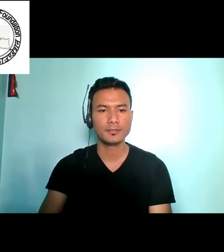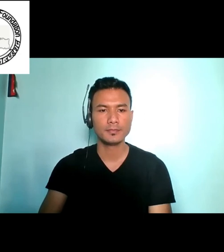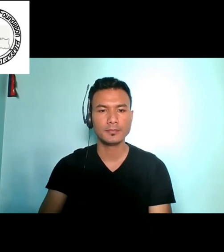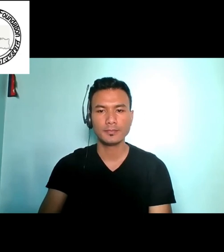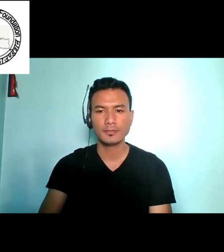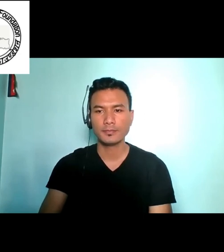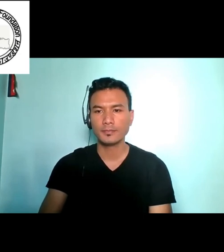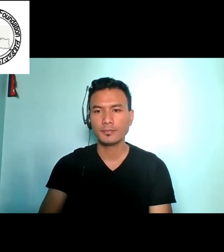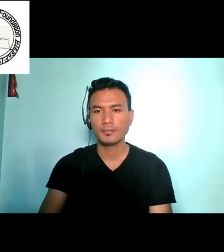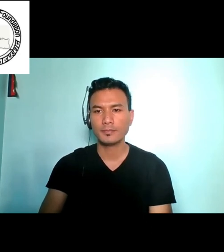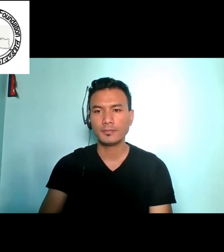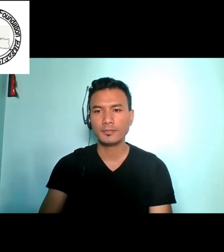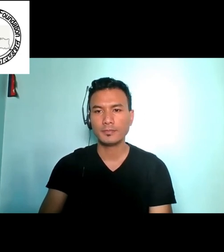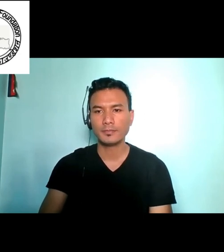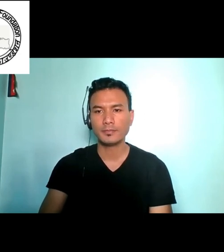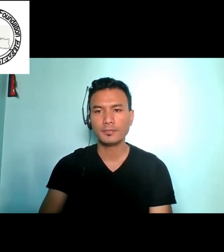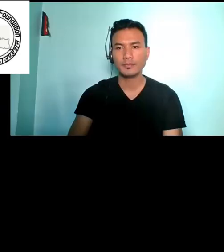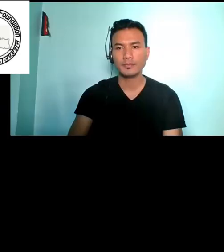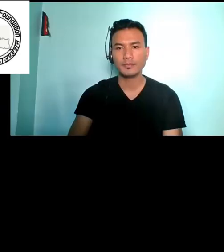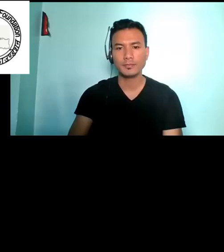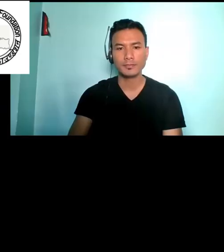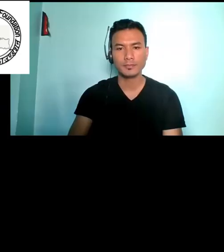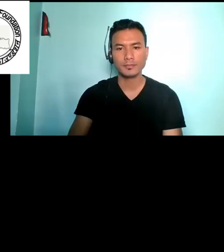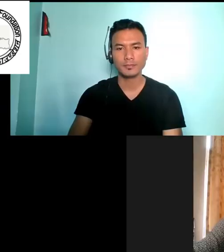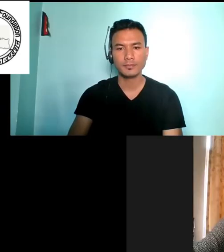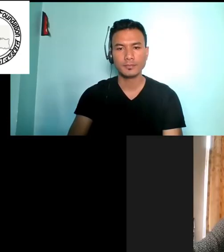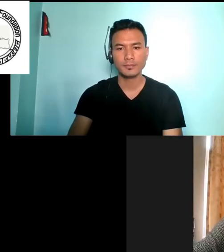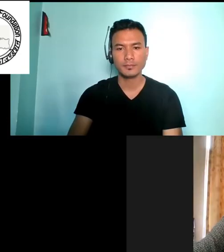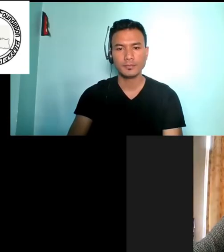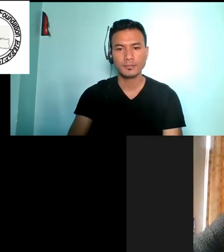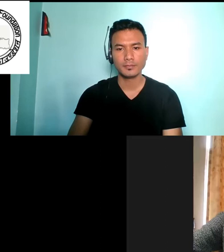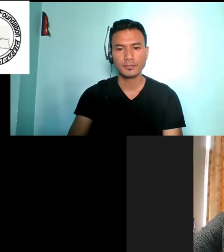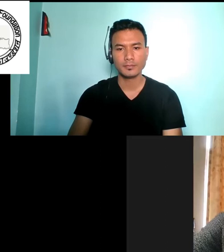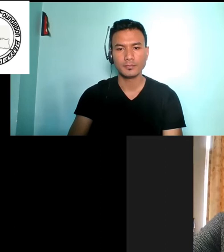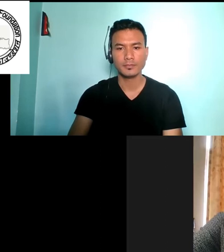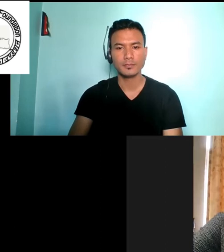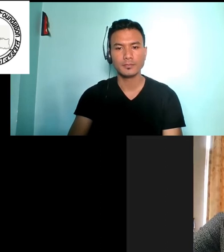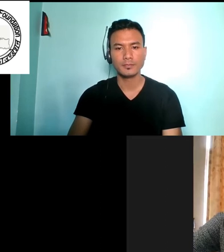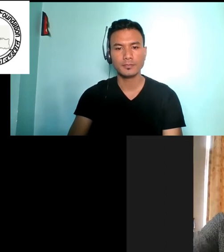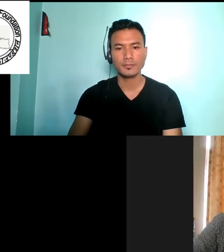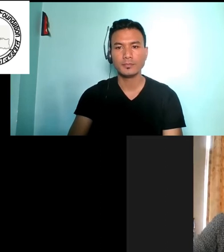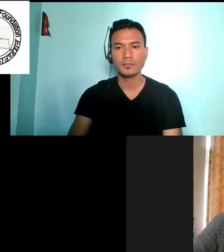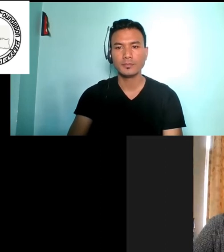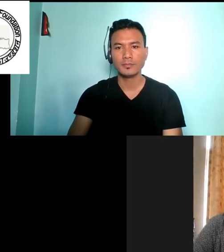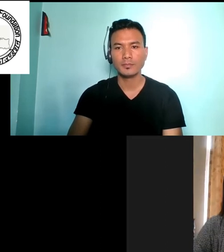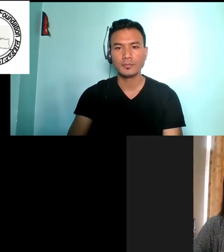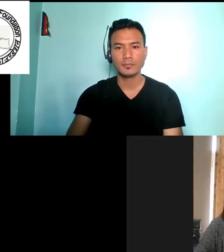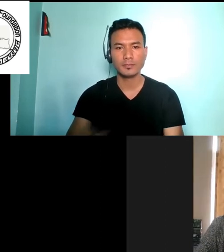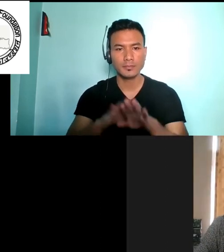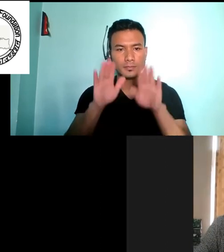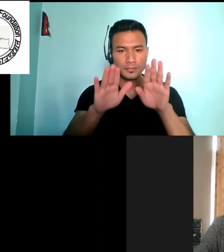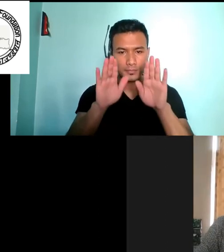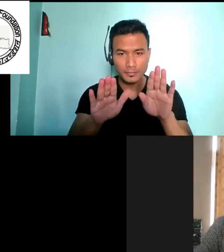थ्याङ्क यू सरिता। टाइम छैन हामीसँग है अलमोस्ट